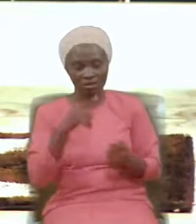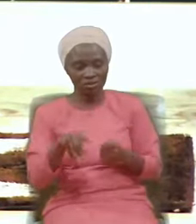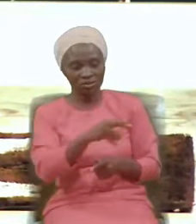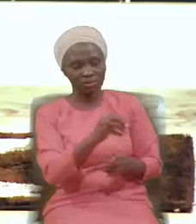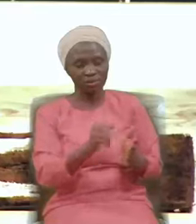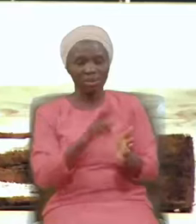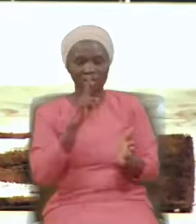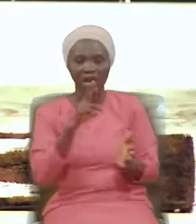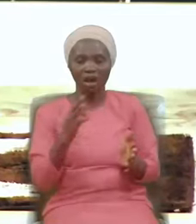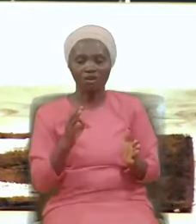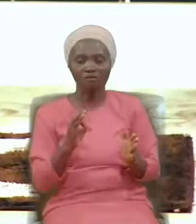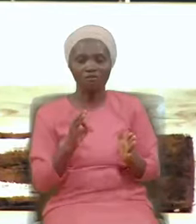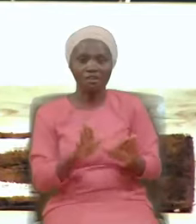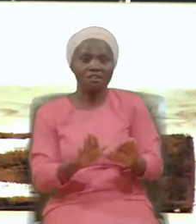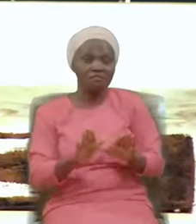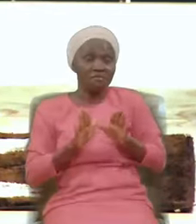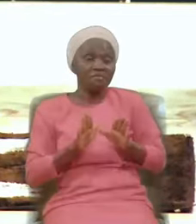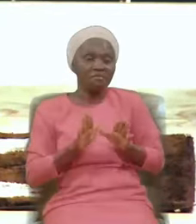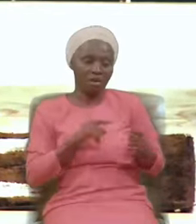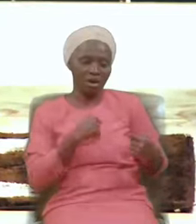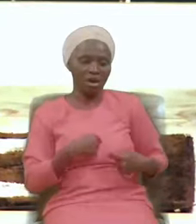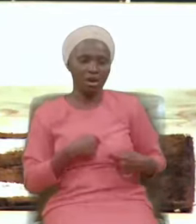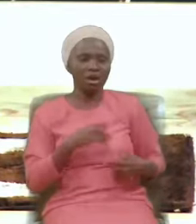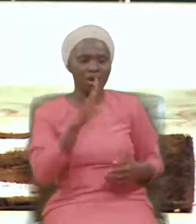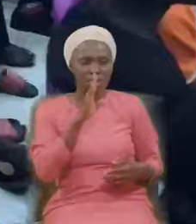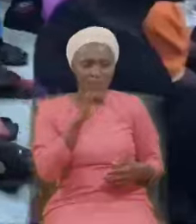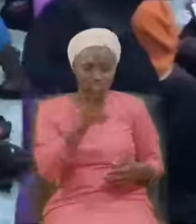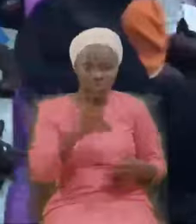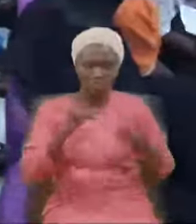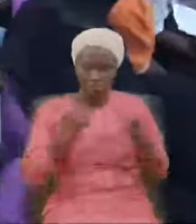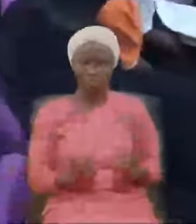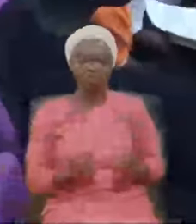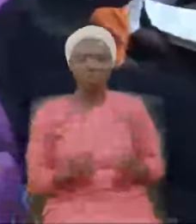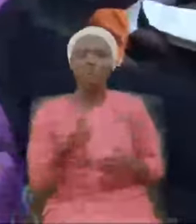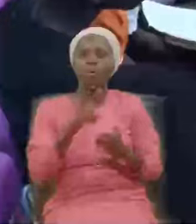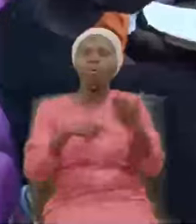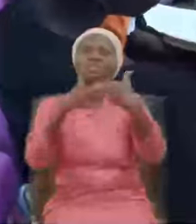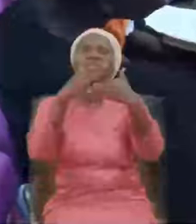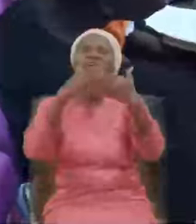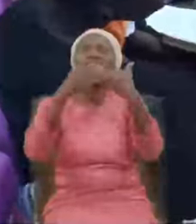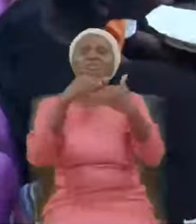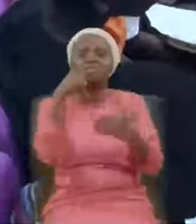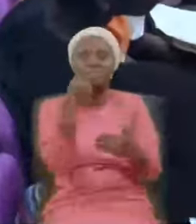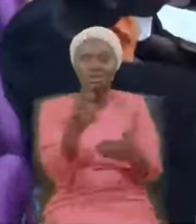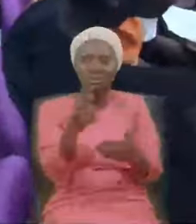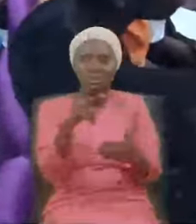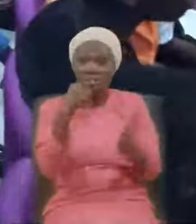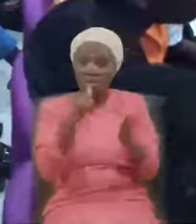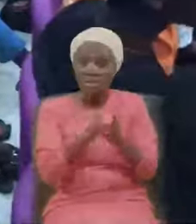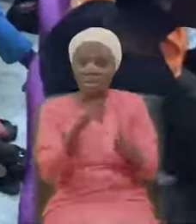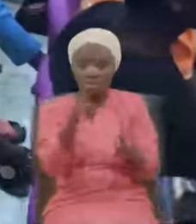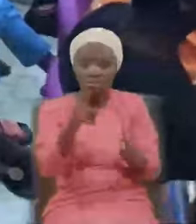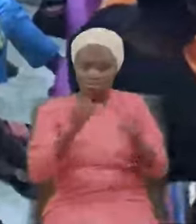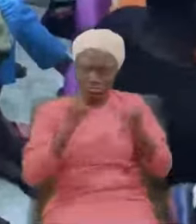Fortifiez les mains languissantes et affermissez les genoux qui chancellent. Verset 4. Dites à ceux qui ont le cœur troublé, prenez